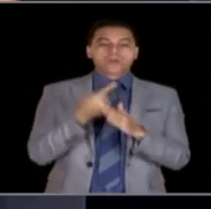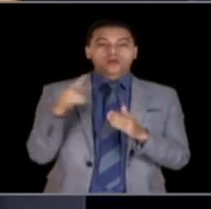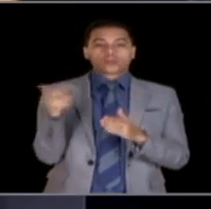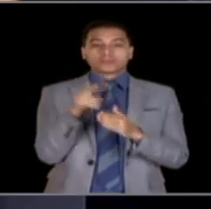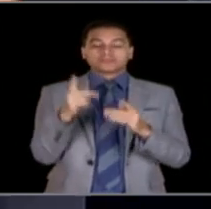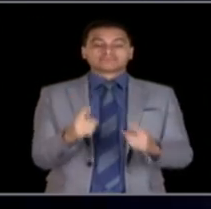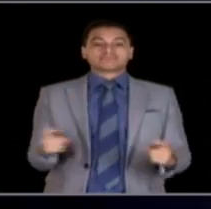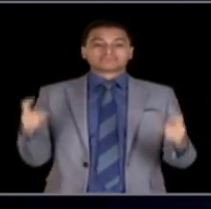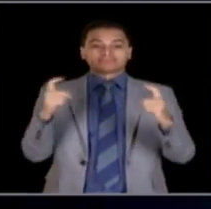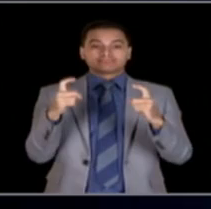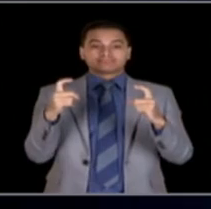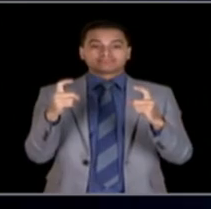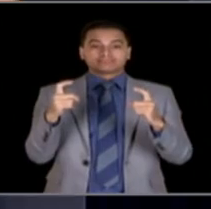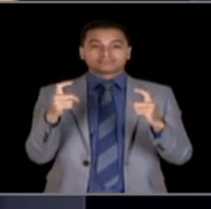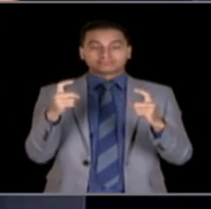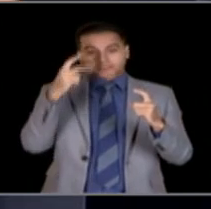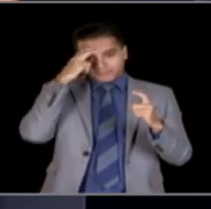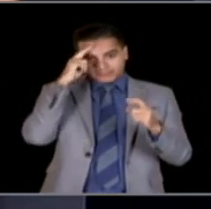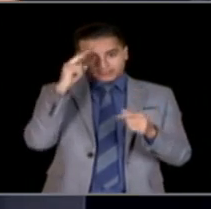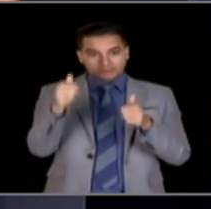والاتنين مش هقولك منين.